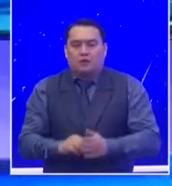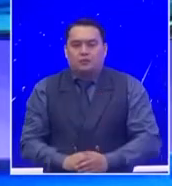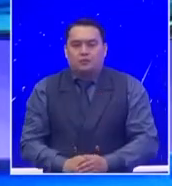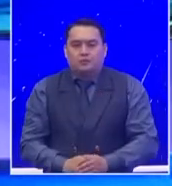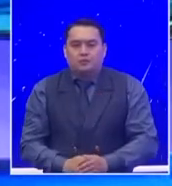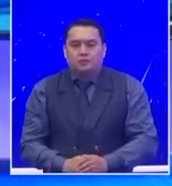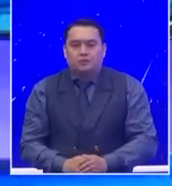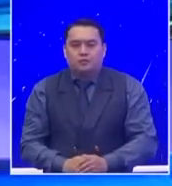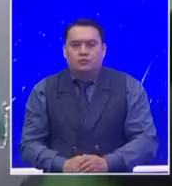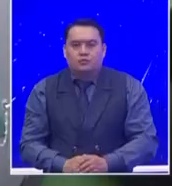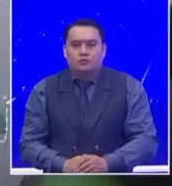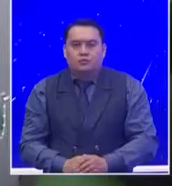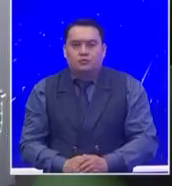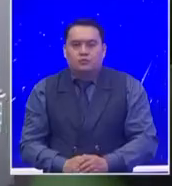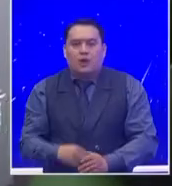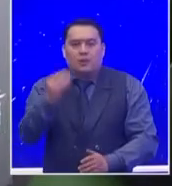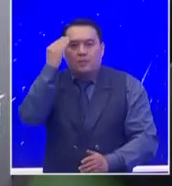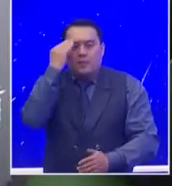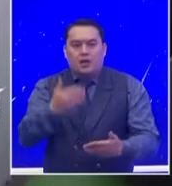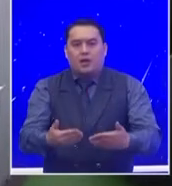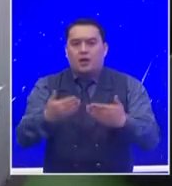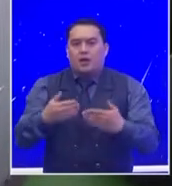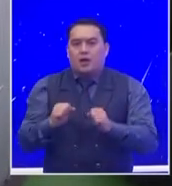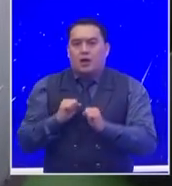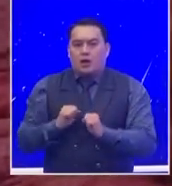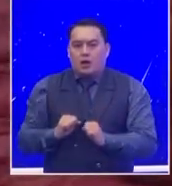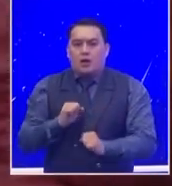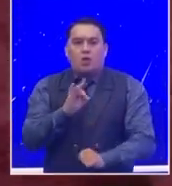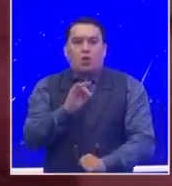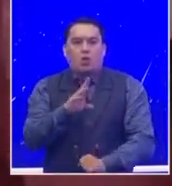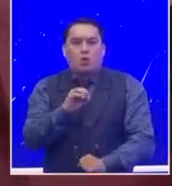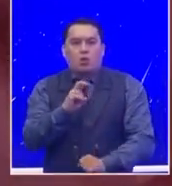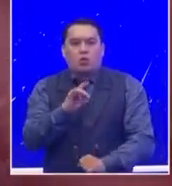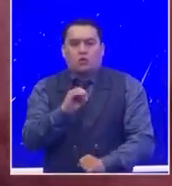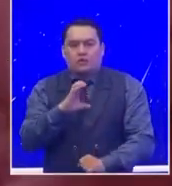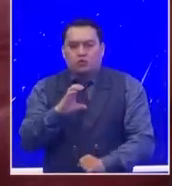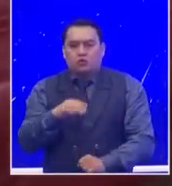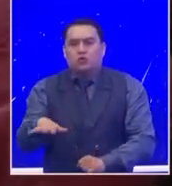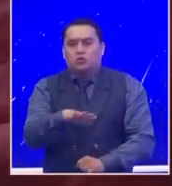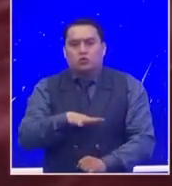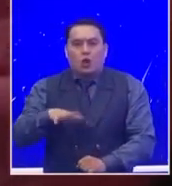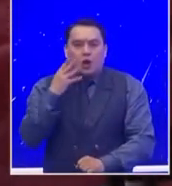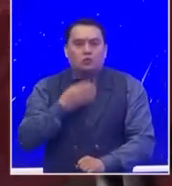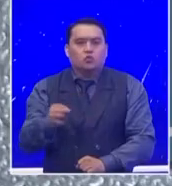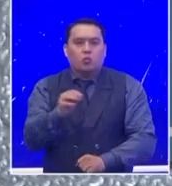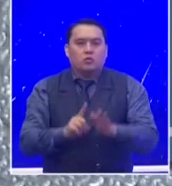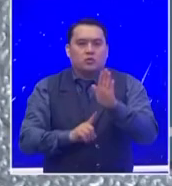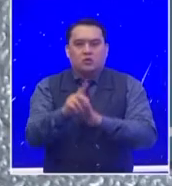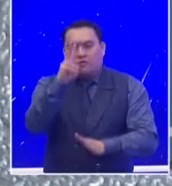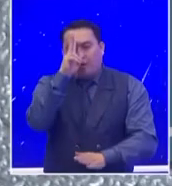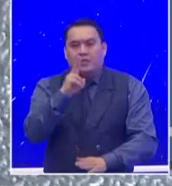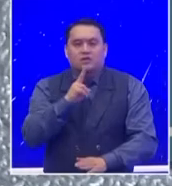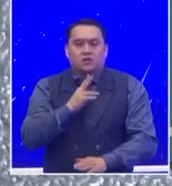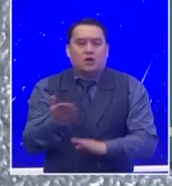журналистами. Меры по недопущению распространения коронавирусной инфекции на территории Алматинской области начаты еще 2 месяца